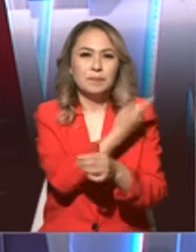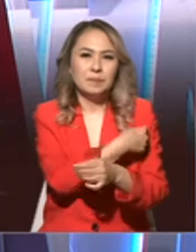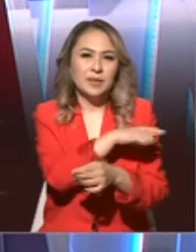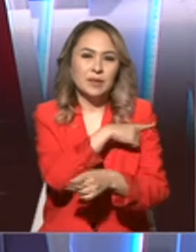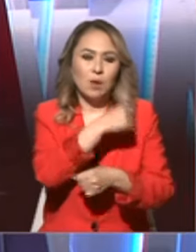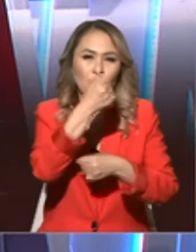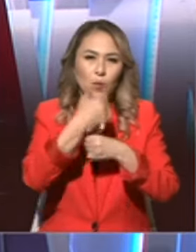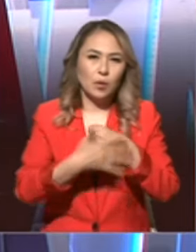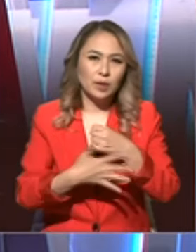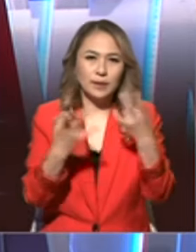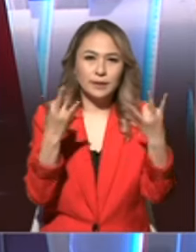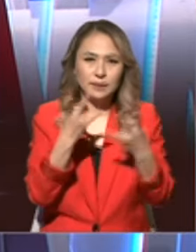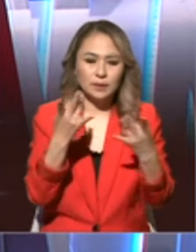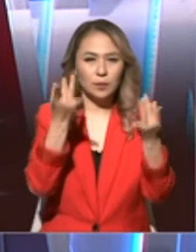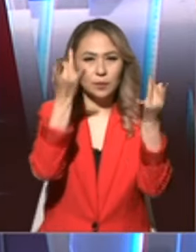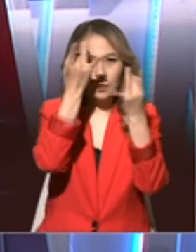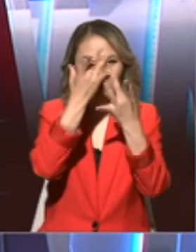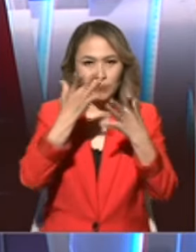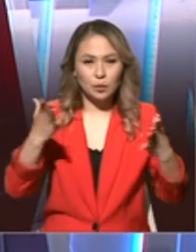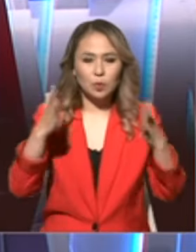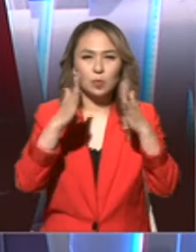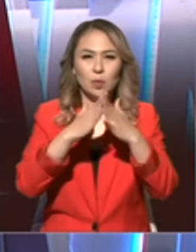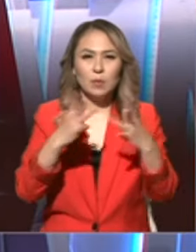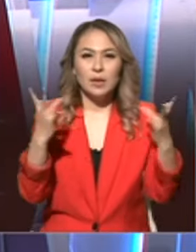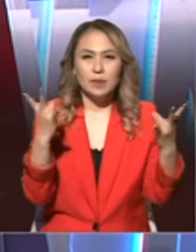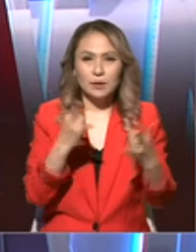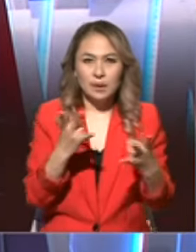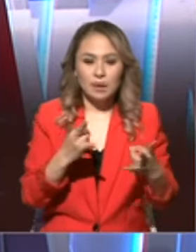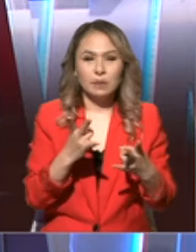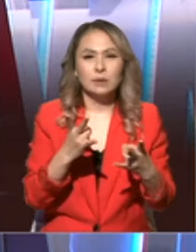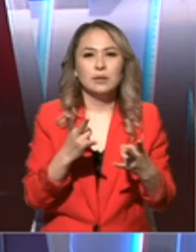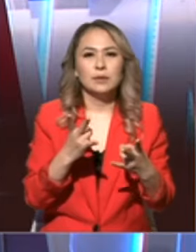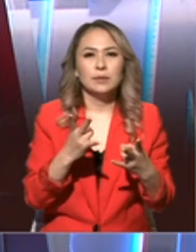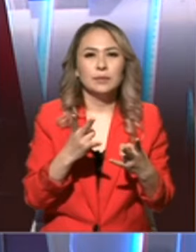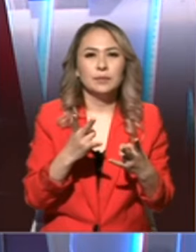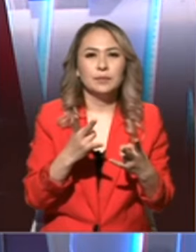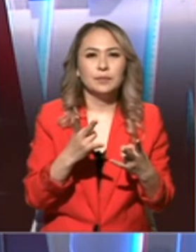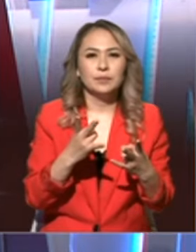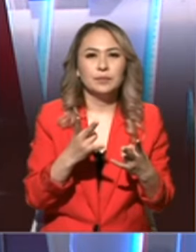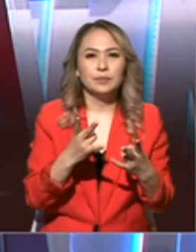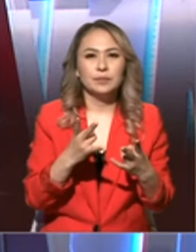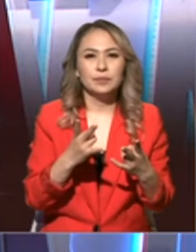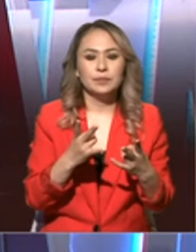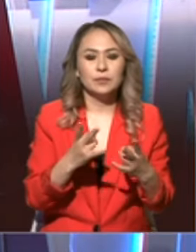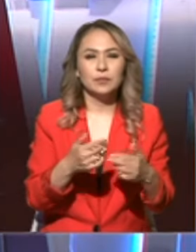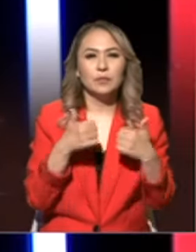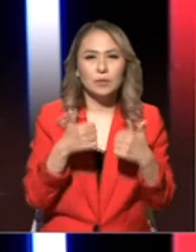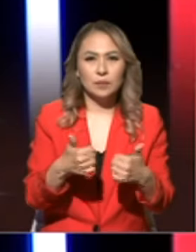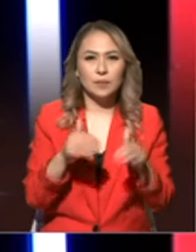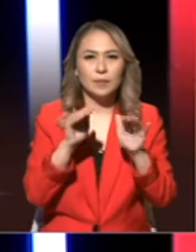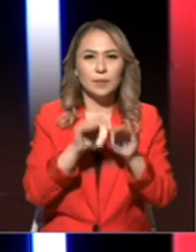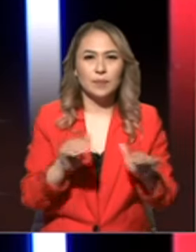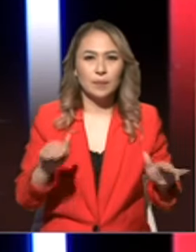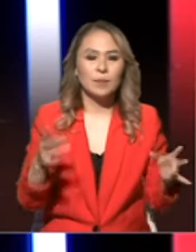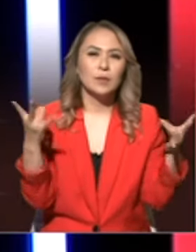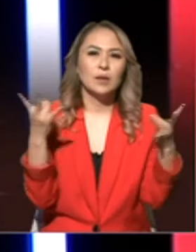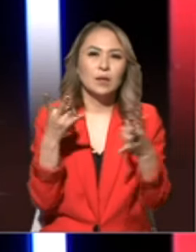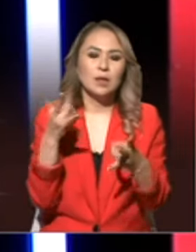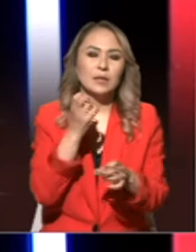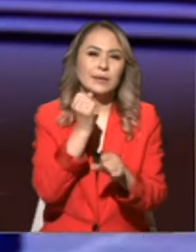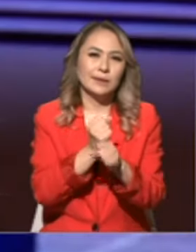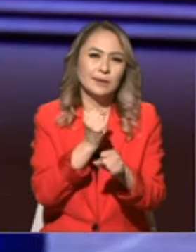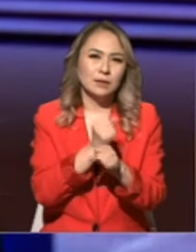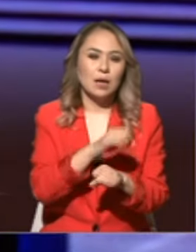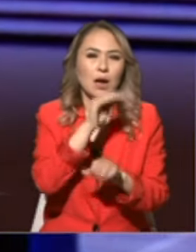орталық болу керек, мәдениет үйі болу керек. Соның кейін жаңағы осы жақсы балабақша болу керек, осыларды жасап